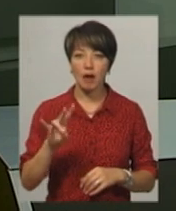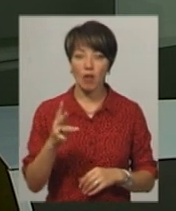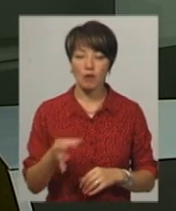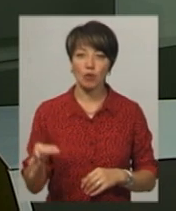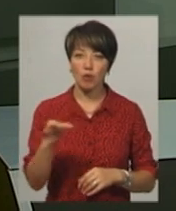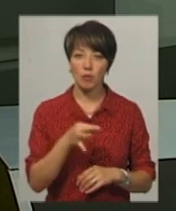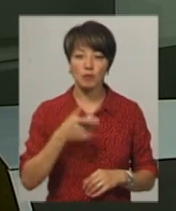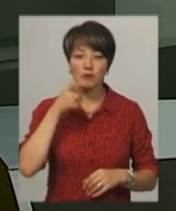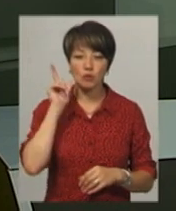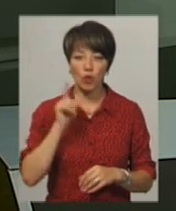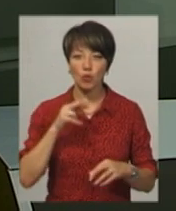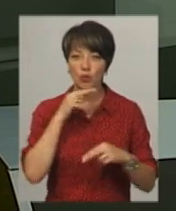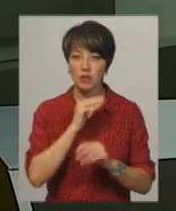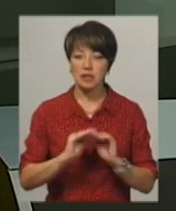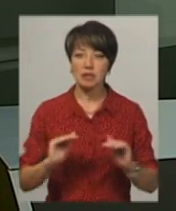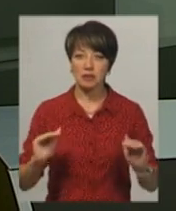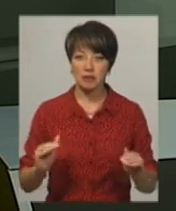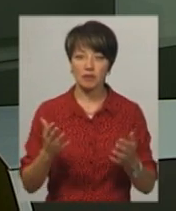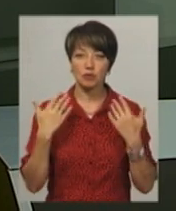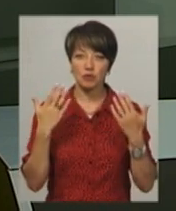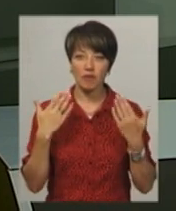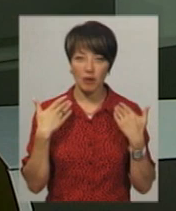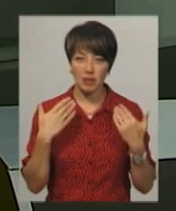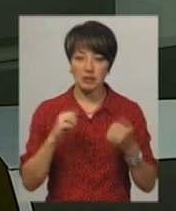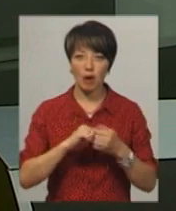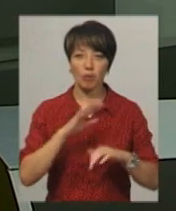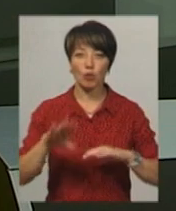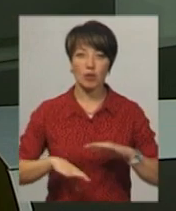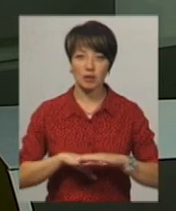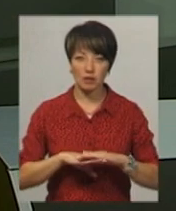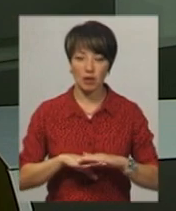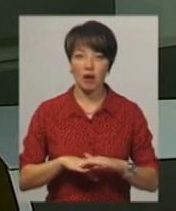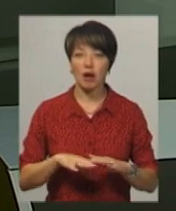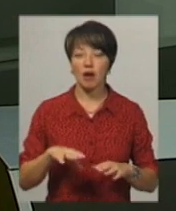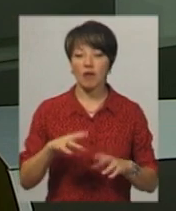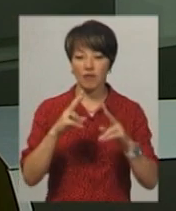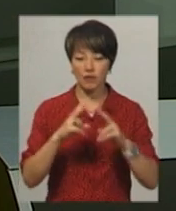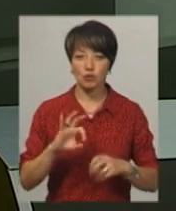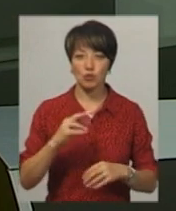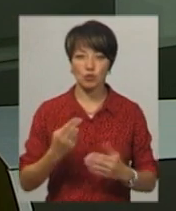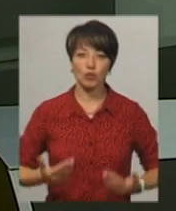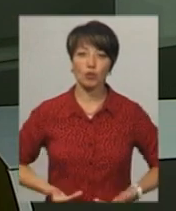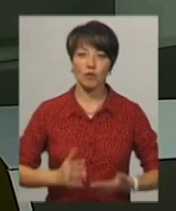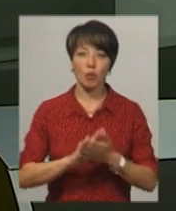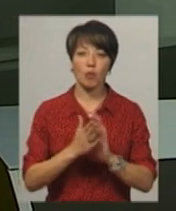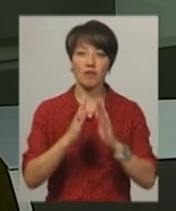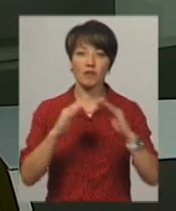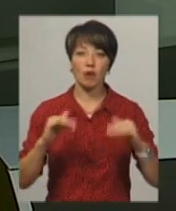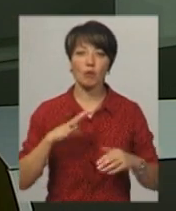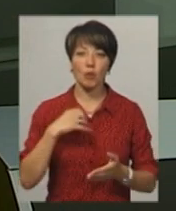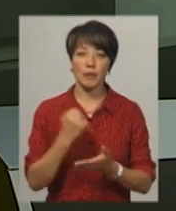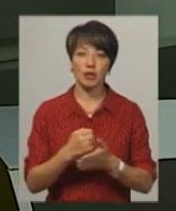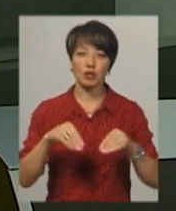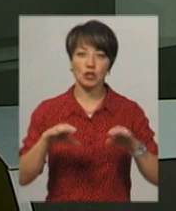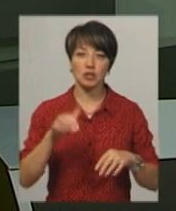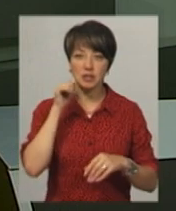отруєння звернулись по медичну допомогу, перебуваючи на відпочинку діти з Кам'янця-Подільського. Вона вивчила соціально-побутові умови в таборі і було прийнято